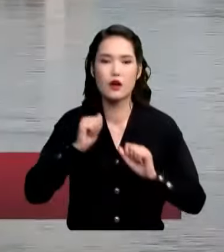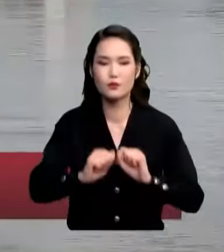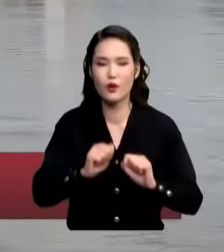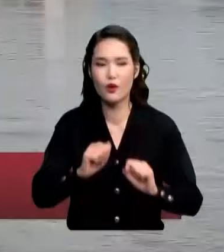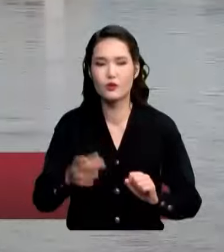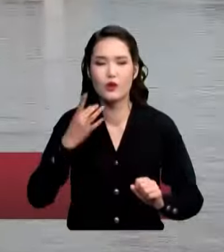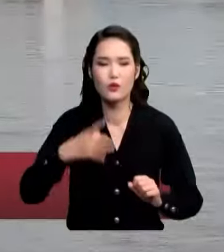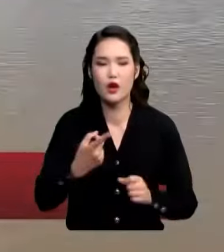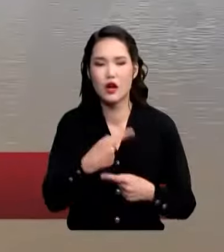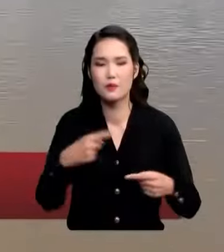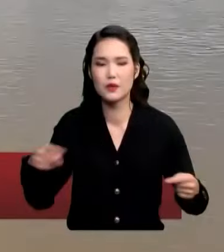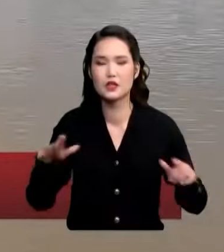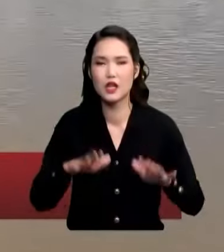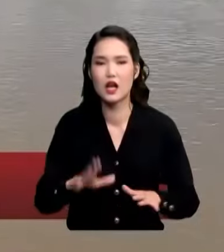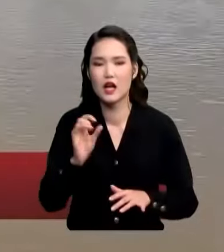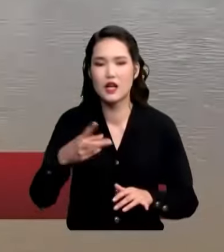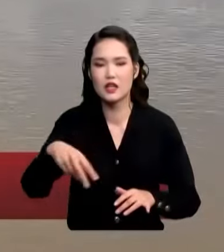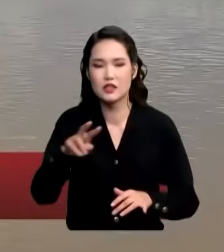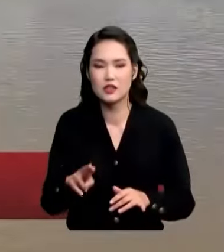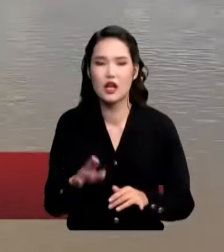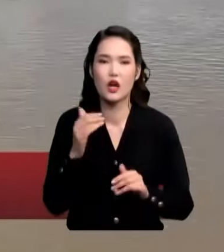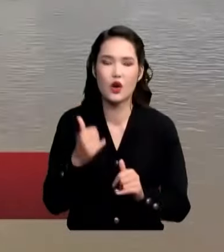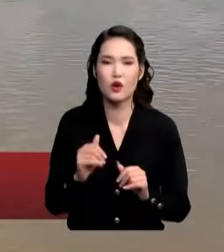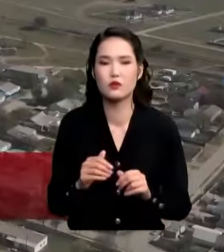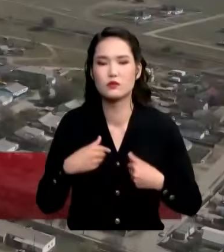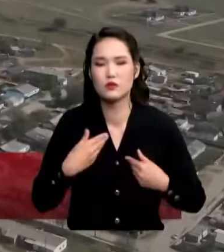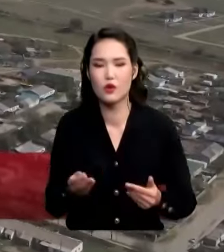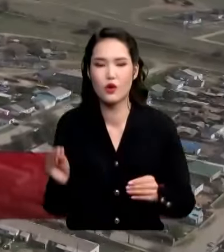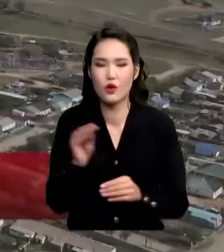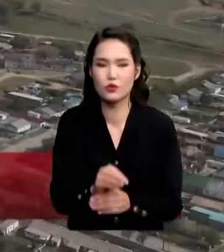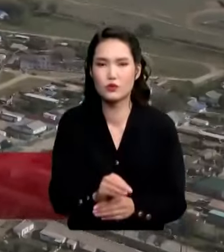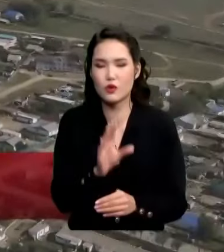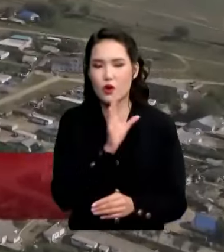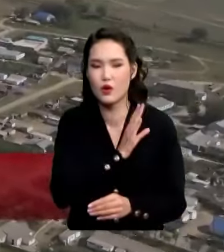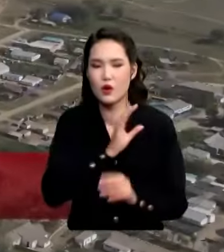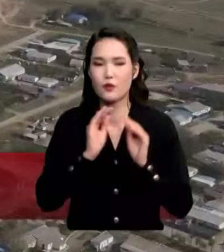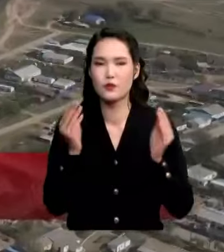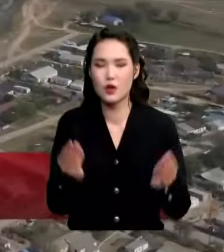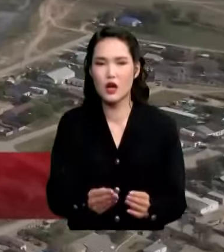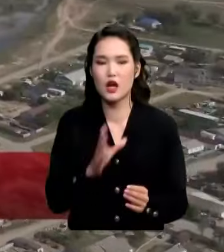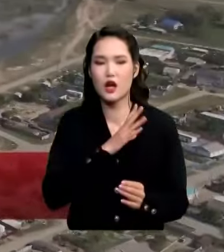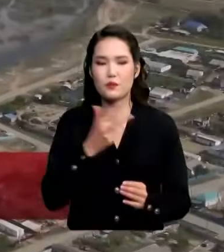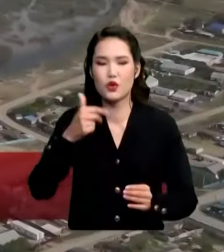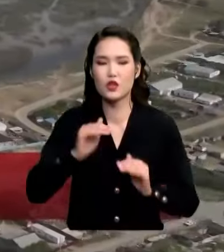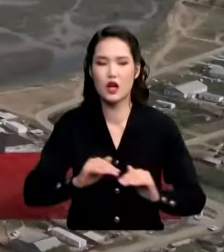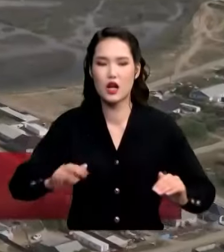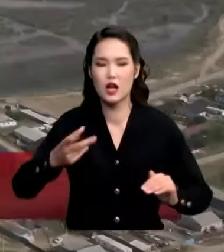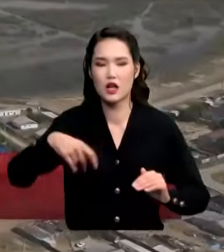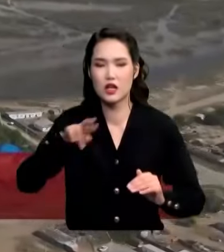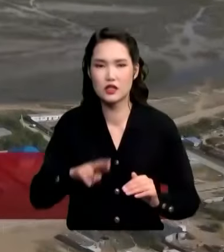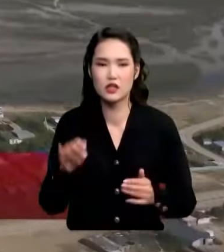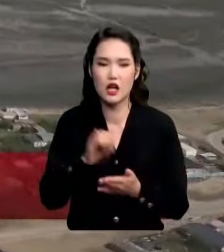шаһар маңындағы бірнеше саяжай тұрғындарына көшу жөнінде ұсыныс берілген. Қайыршақты ауылдық округіне қарасты үш бау-бақша